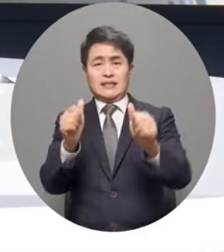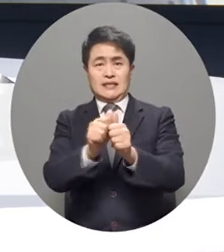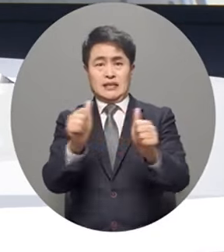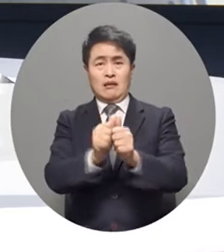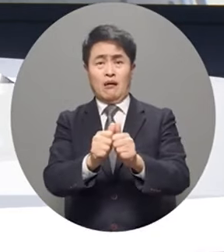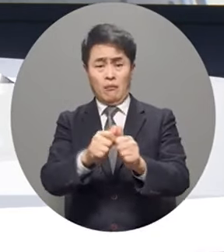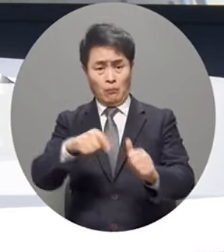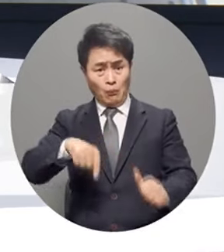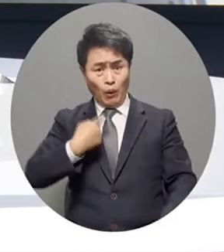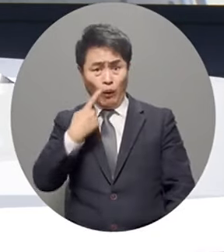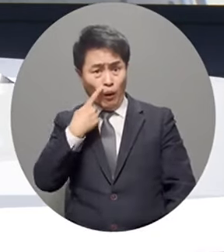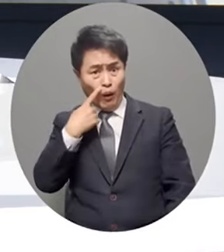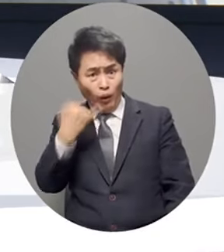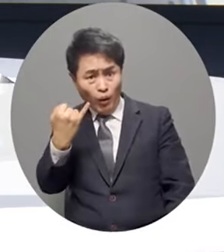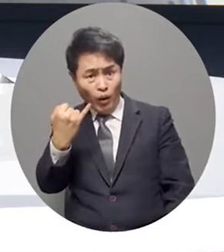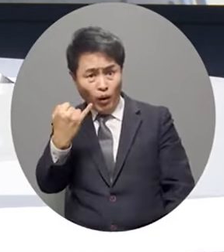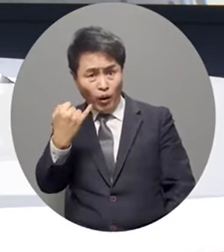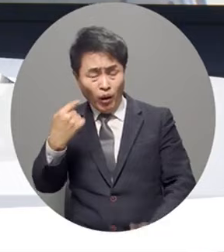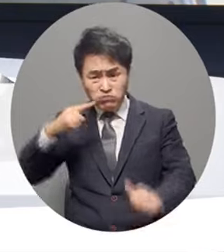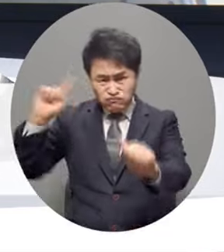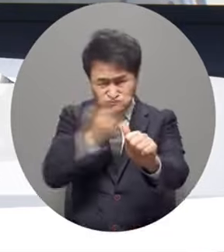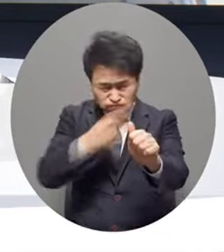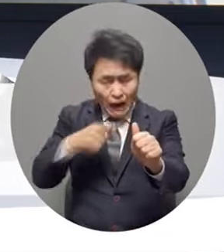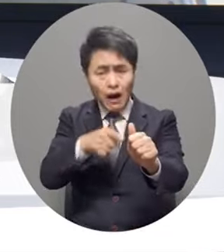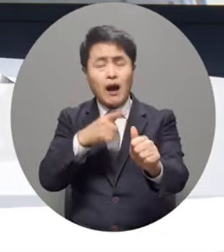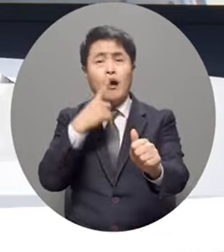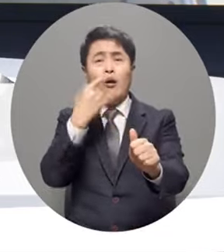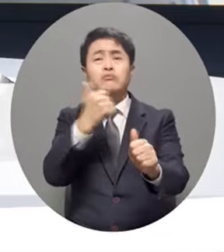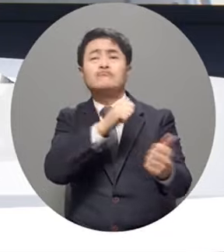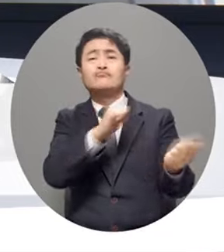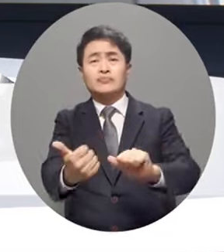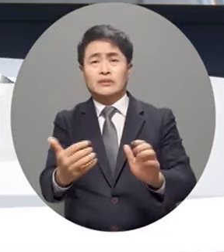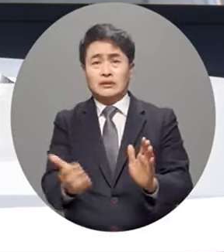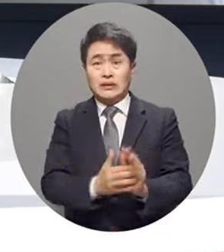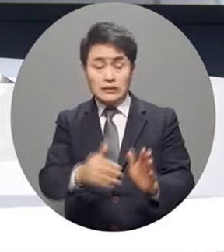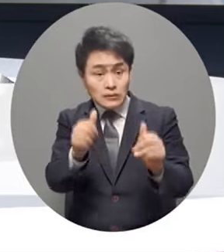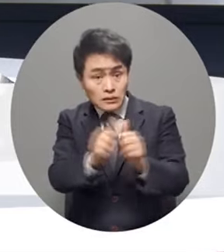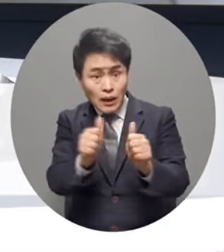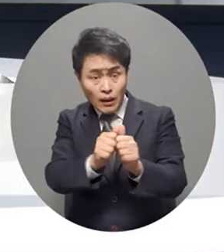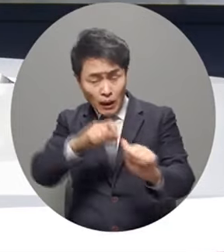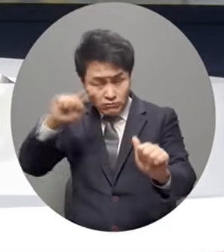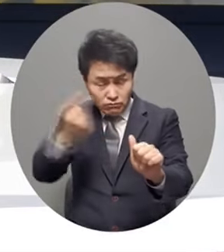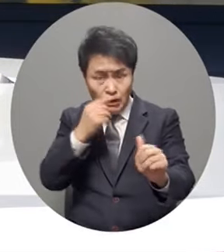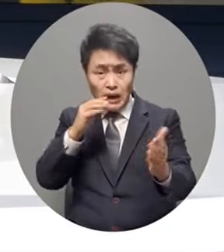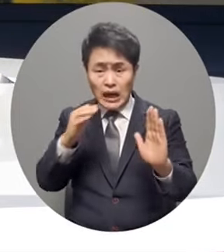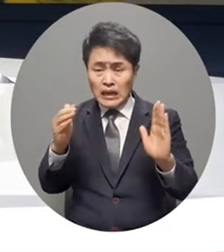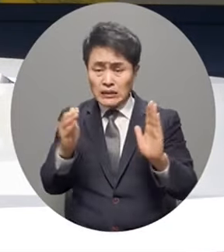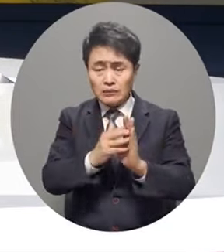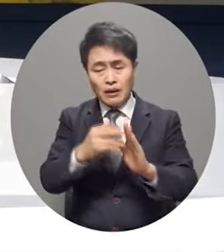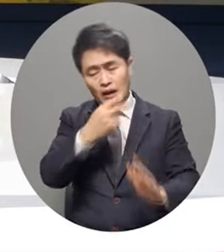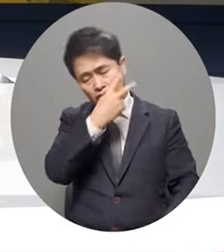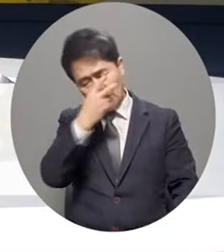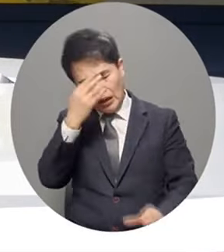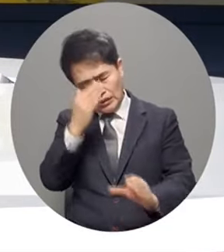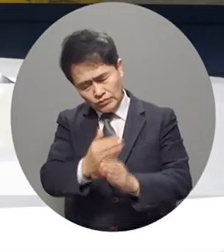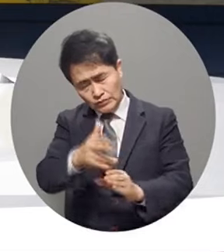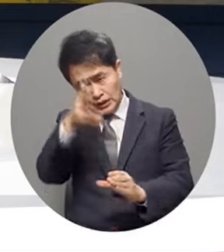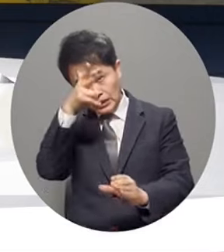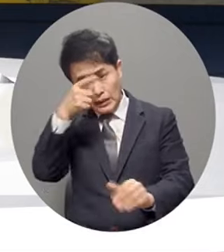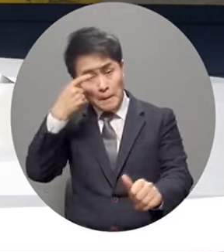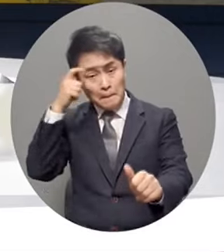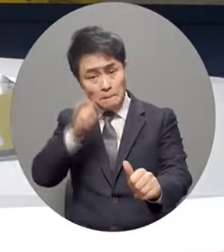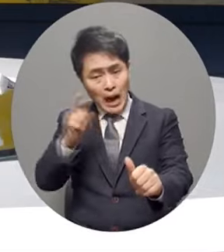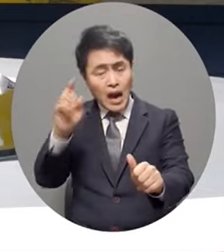남성이 자신의 어머니에게 흉기를 휘둘러 숨지게 했습니다. 이 남성은 범행 뒤 집에 잠들어 있다가 경찰에